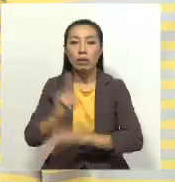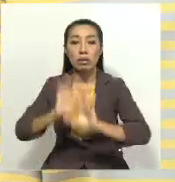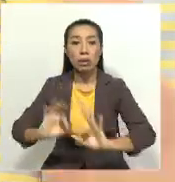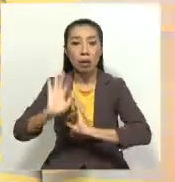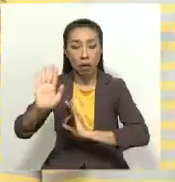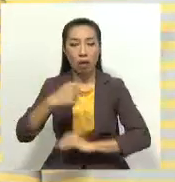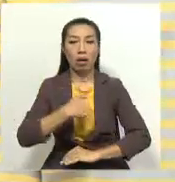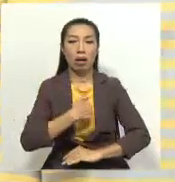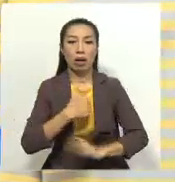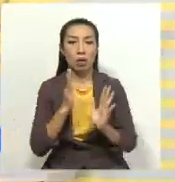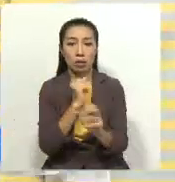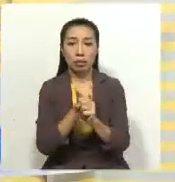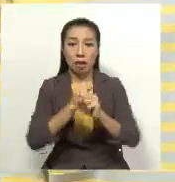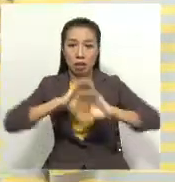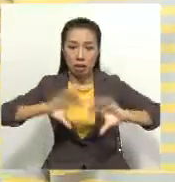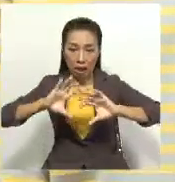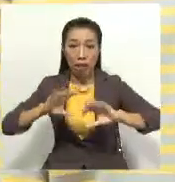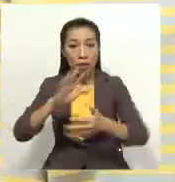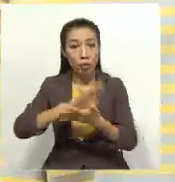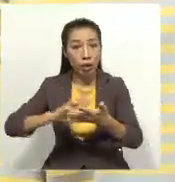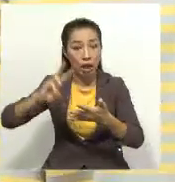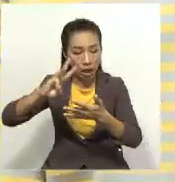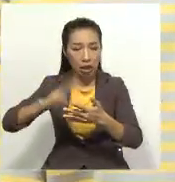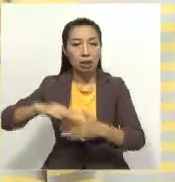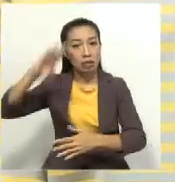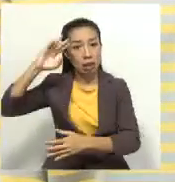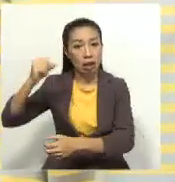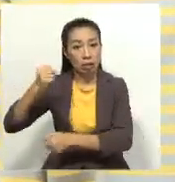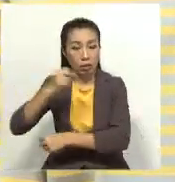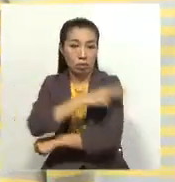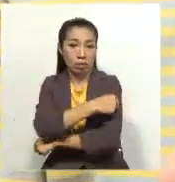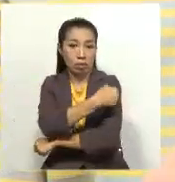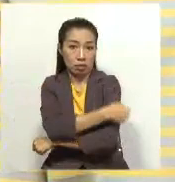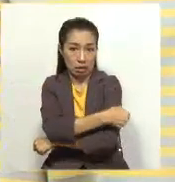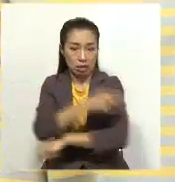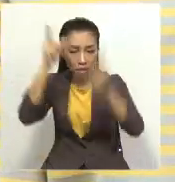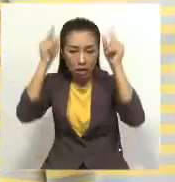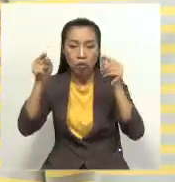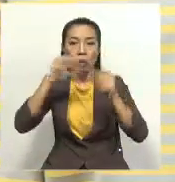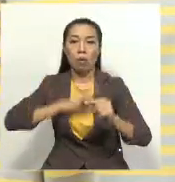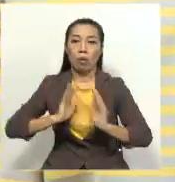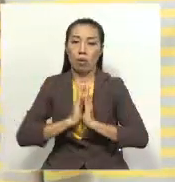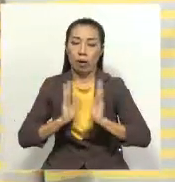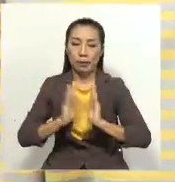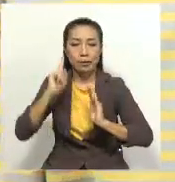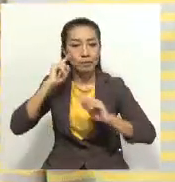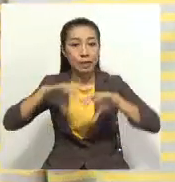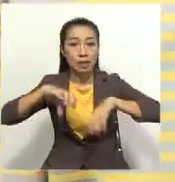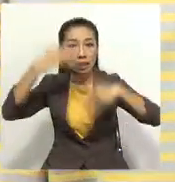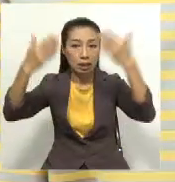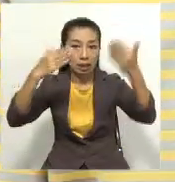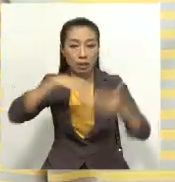เป็นข้าในแผ่นดินในวิทยาพยาบาลกองทัพบกเนี่ยนะคะก็มีความสำนึกในพระมหากรุณาธิคุณเป็นล้นพ้นจึงได้ทำกิจกรรมเห